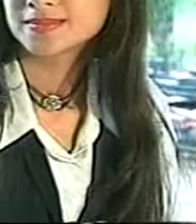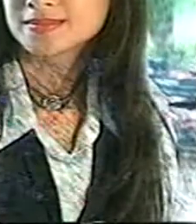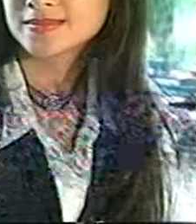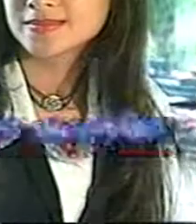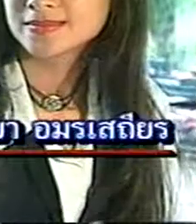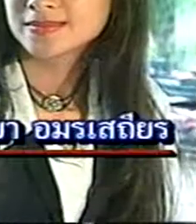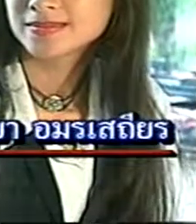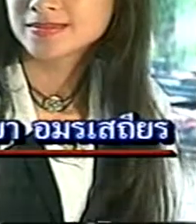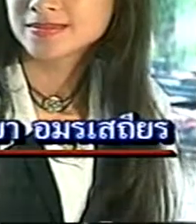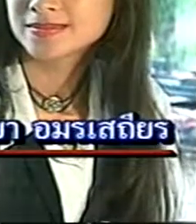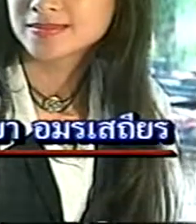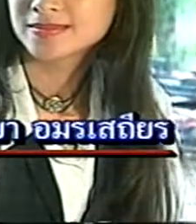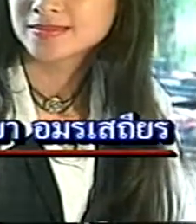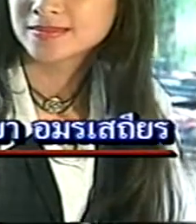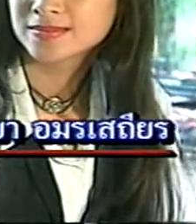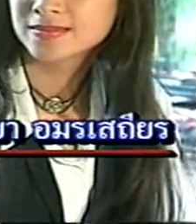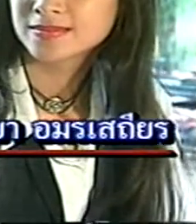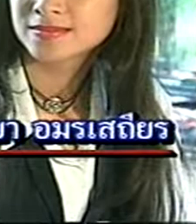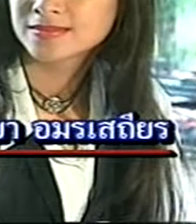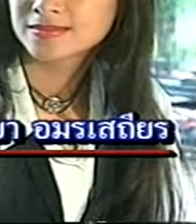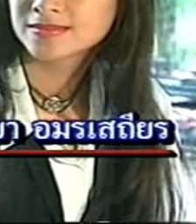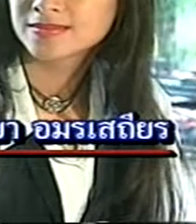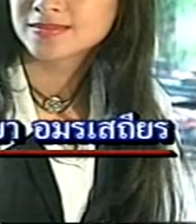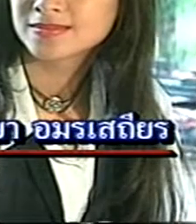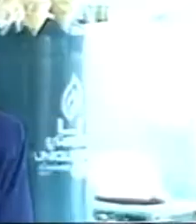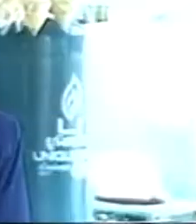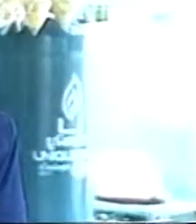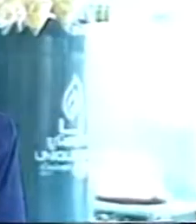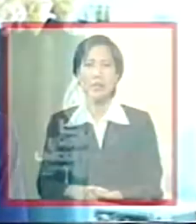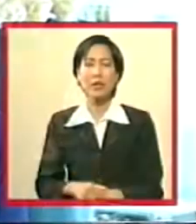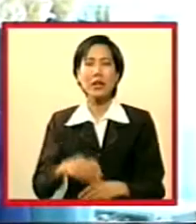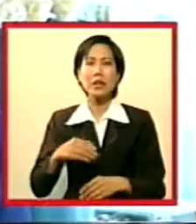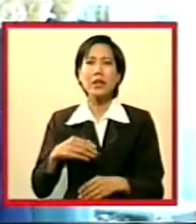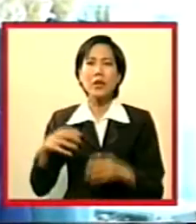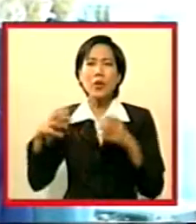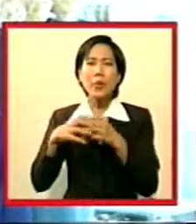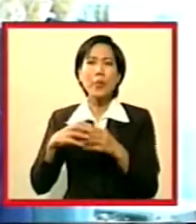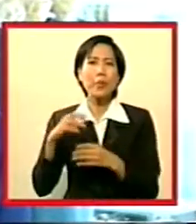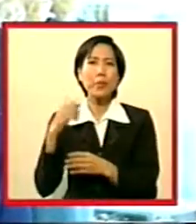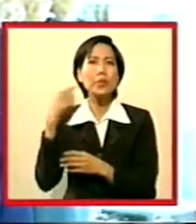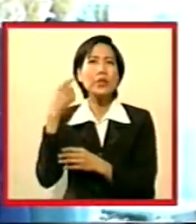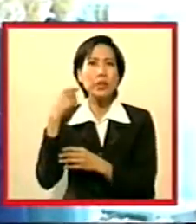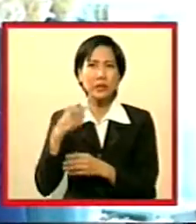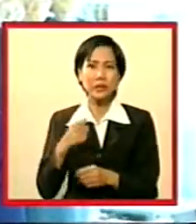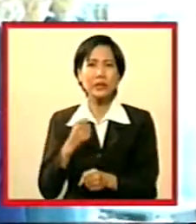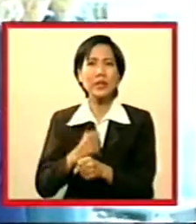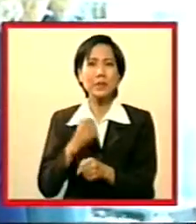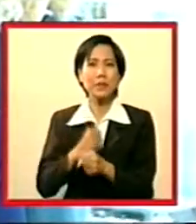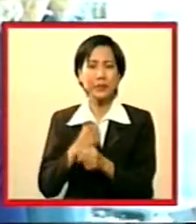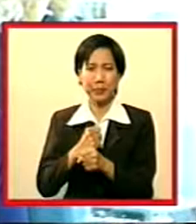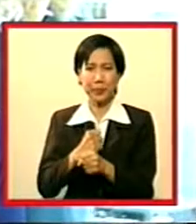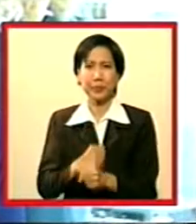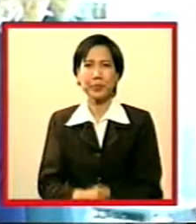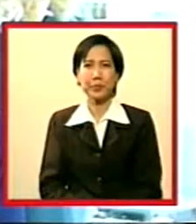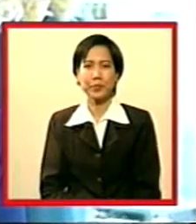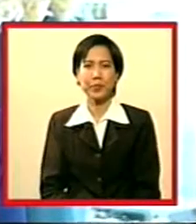นี่ทำเป็นโรงงานทำข้าวเกี๊ยวฟักทองเลยหรือเปล่าคะ ไม่ใช่ค่ะเป็นกิจกรรมของกลุ่มแม่บ้านเกษตรกรทับ